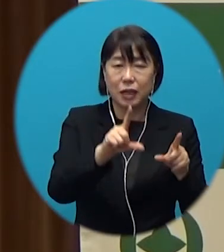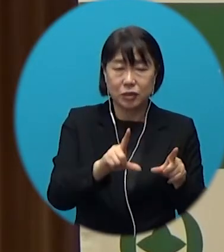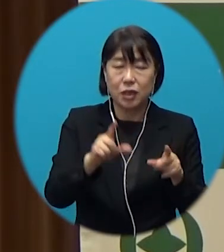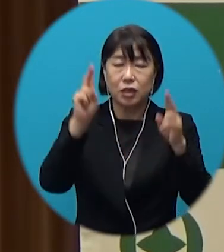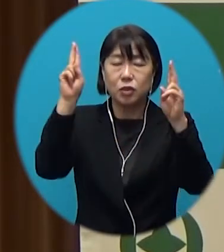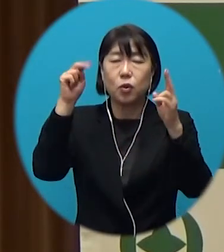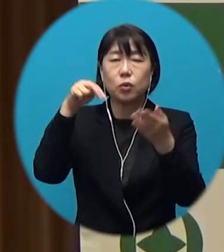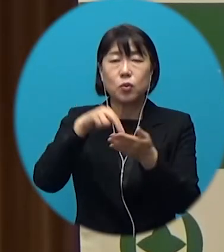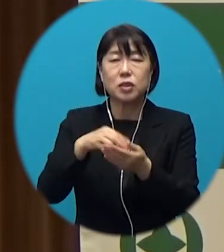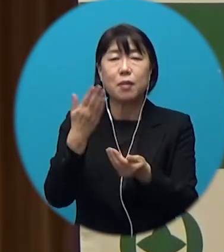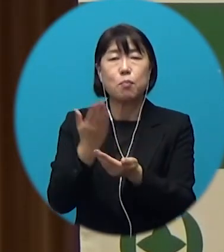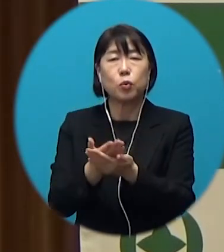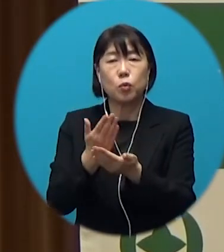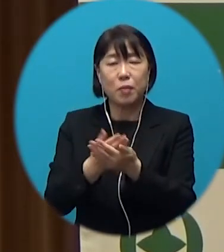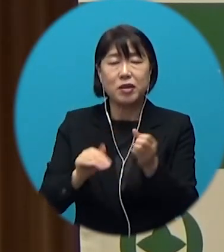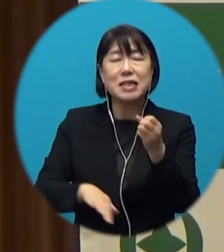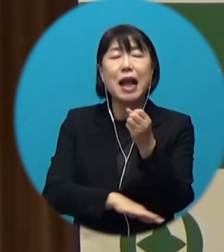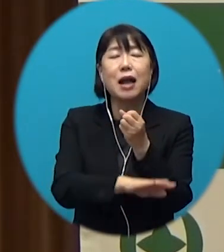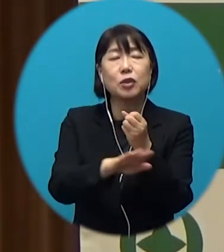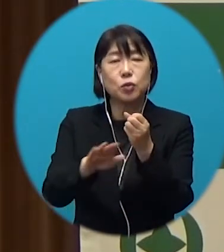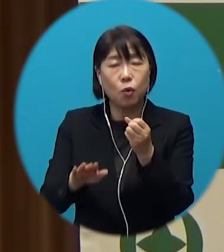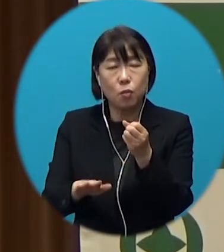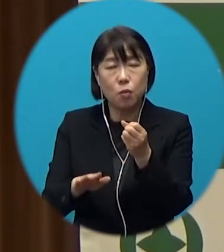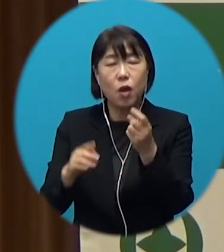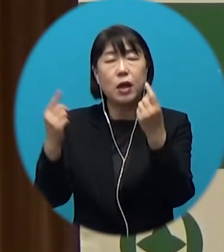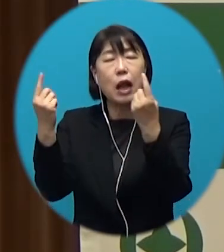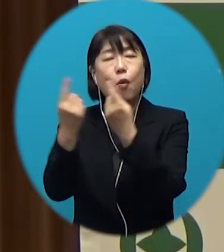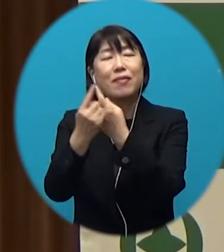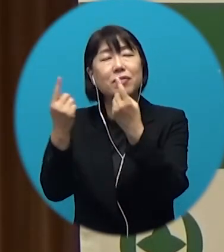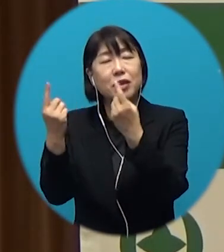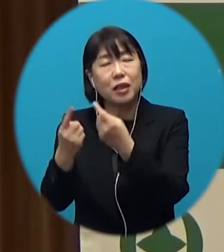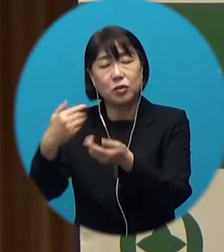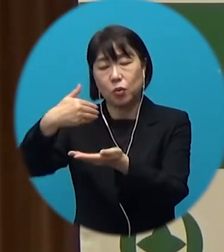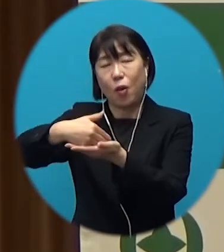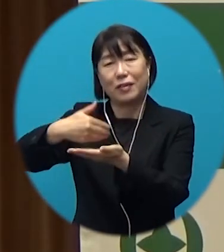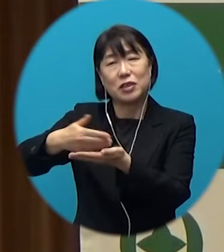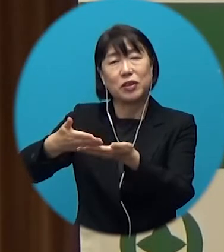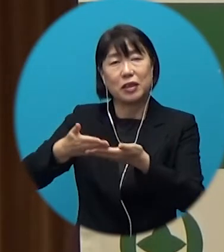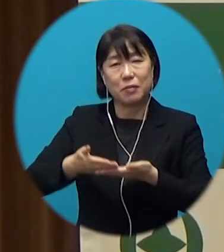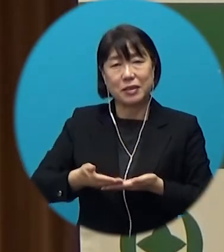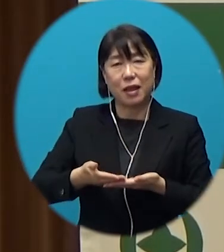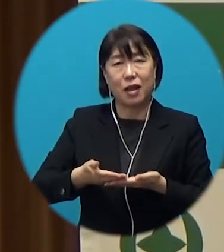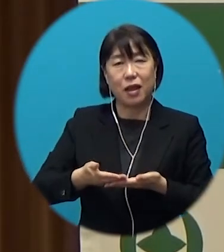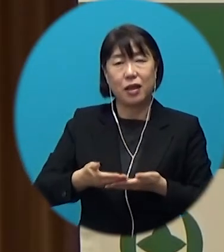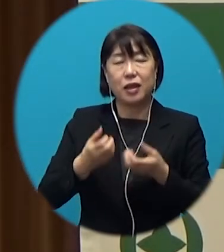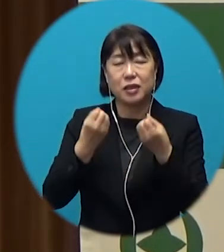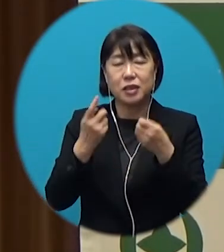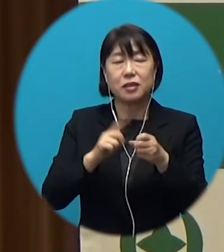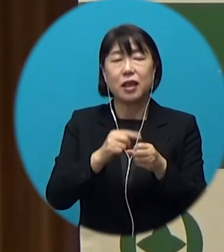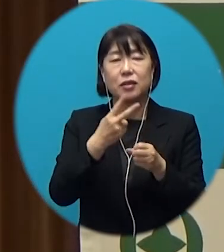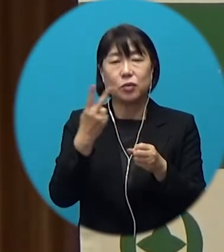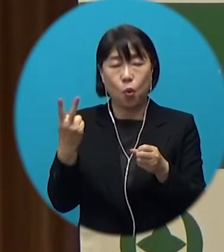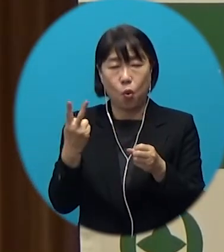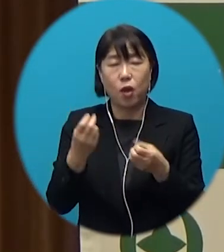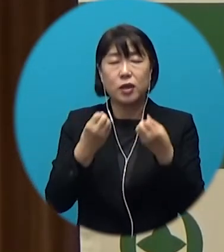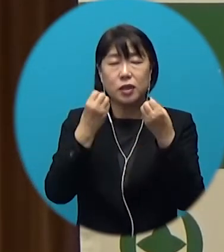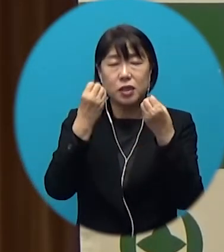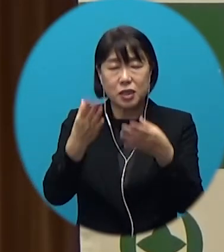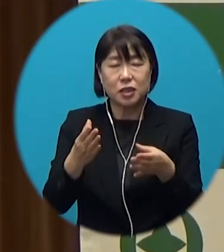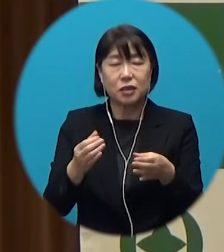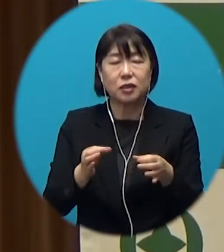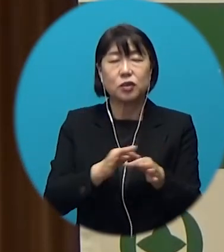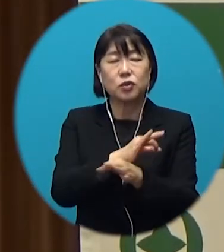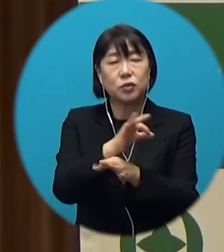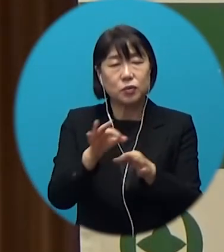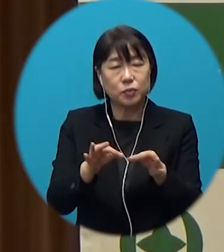価値観、環境というのも少し変わってきているというのを話をいただきました。新年度産業振興プランを改めて作ります